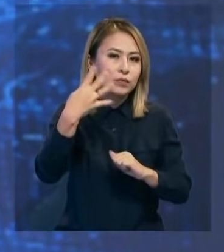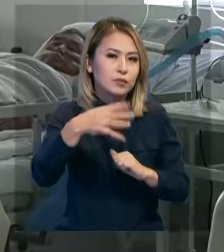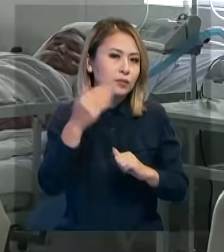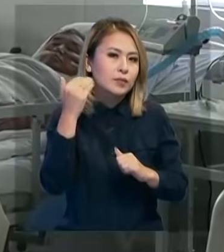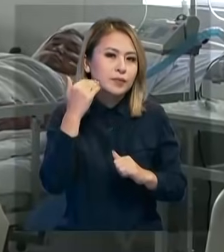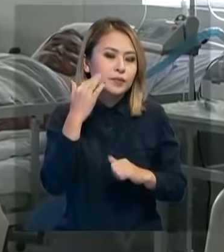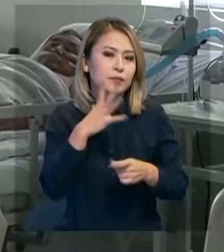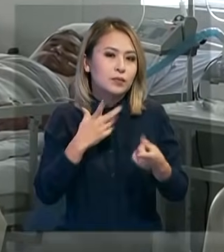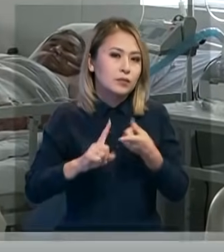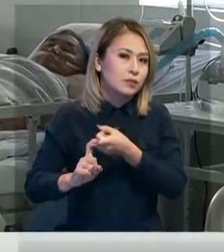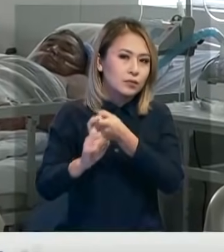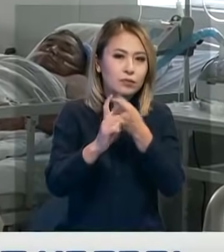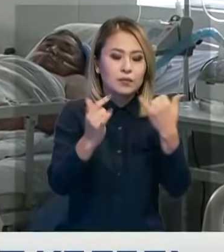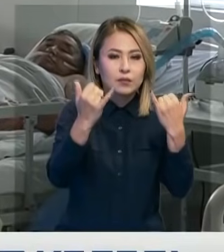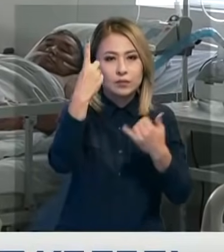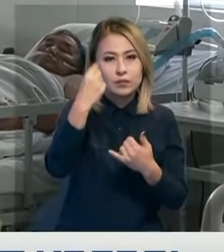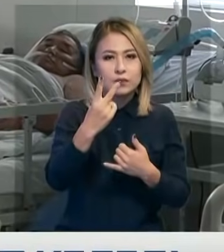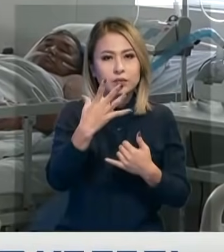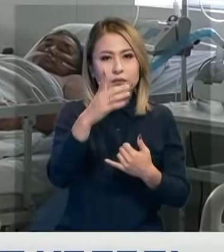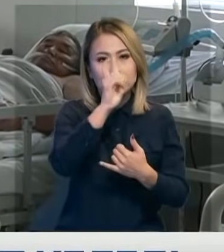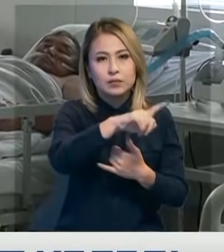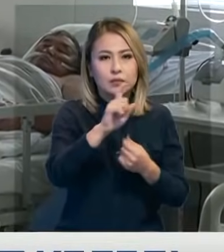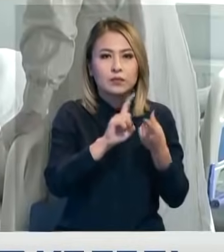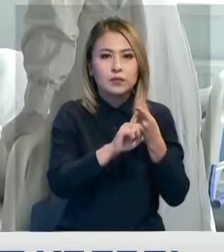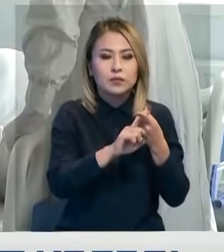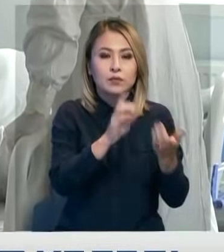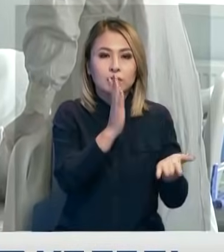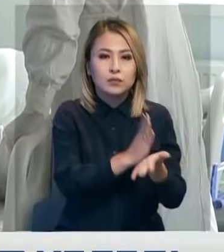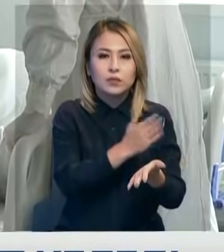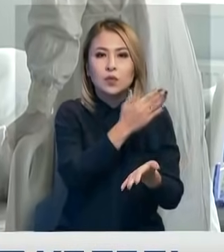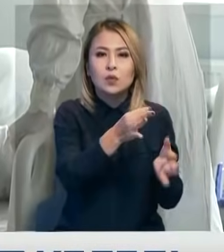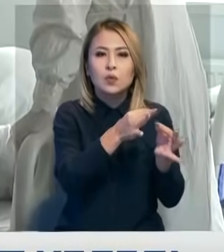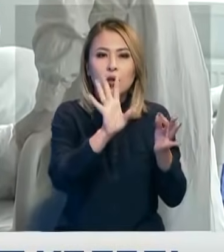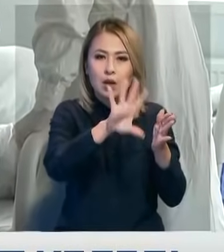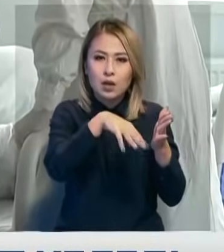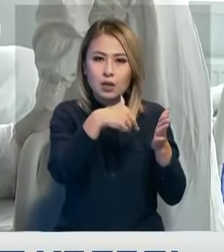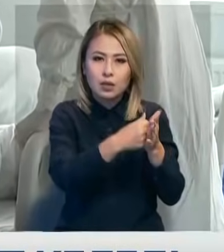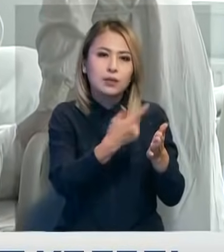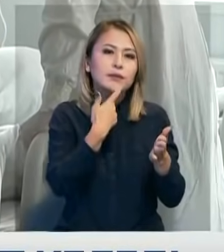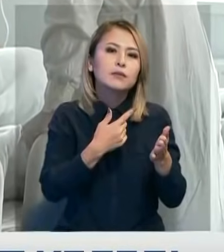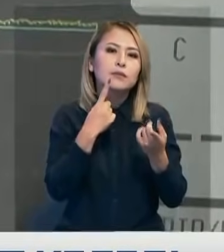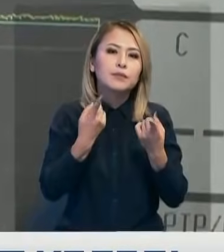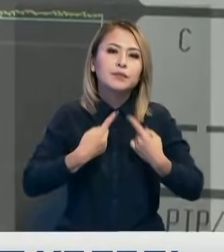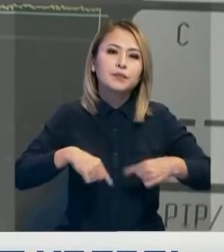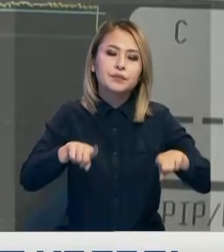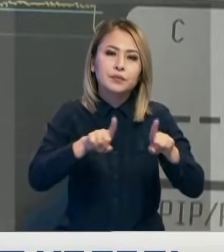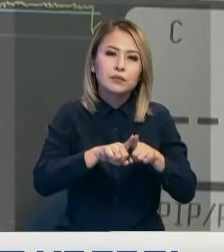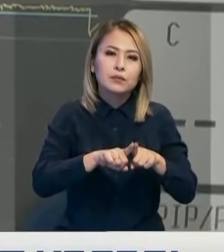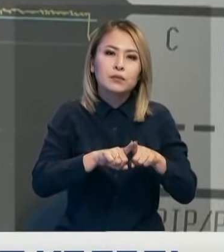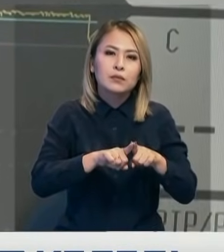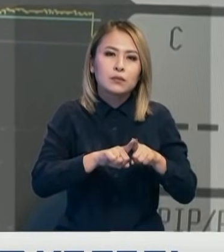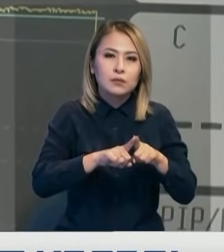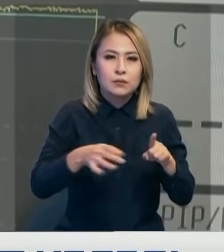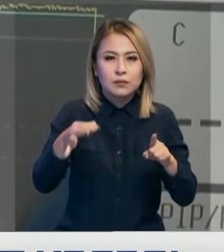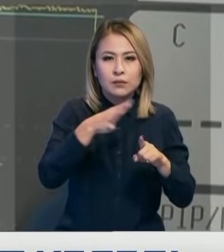ауруда жұқтыратын болса, қазір күніне 25 адамнан инфекция анықталып жатыр. Өкінішке орай ауырып жатқандардың